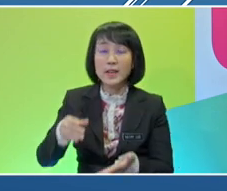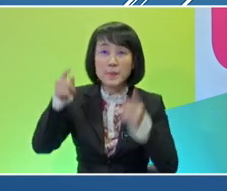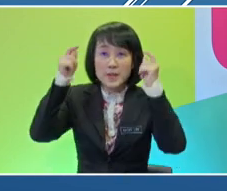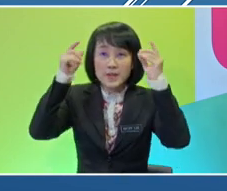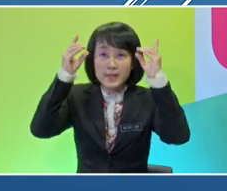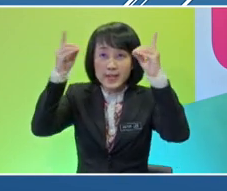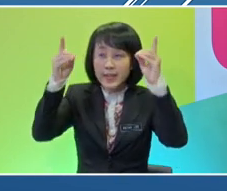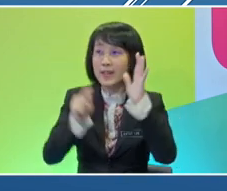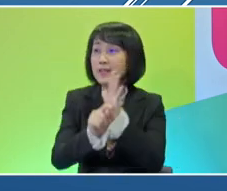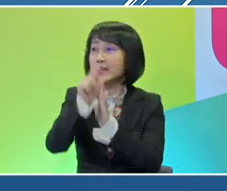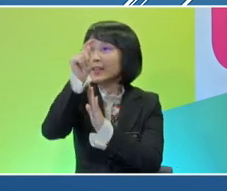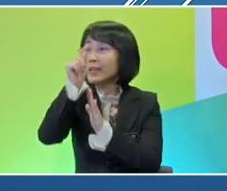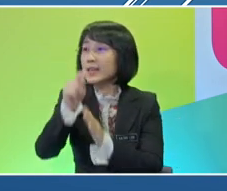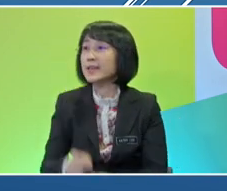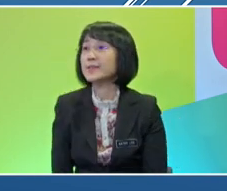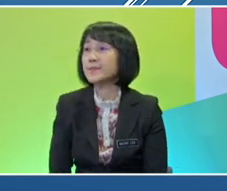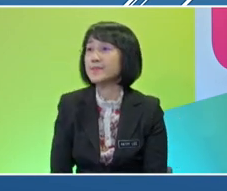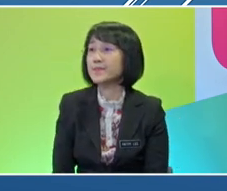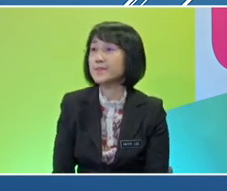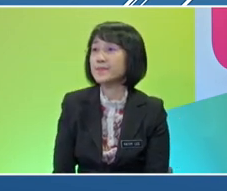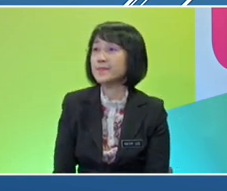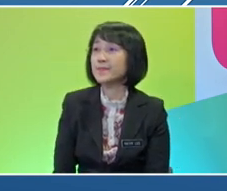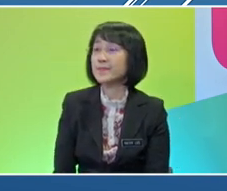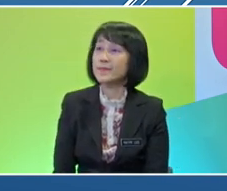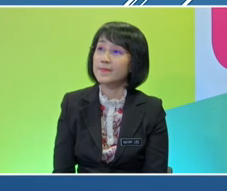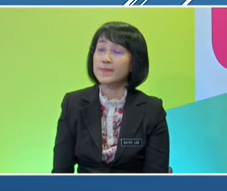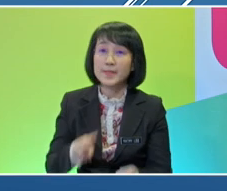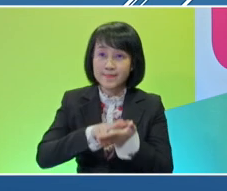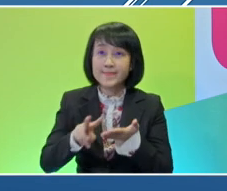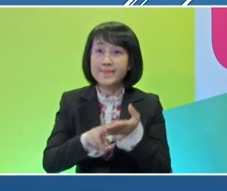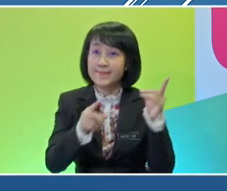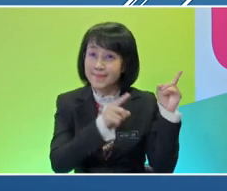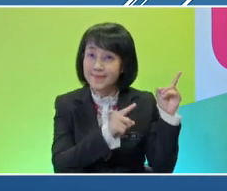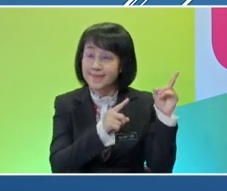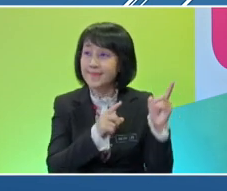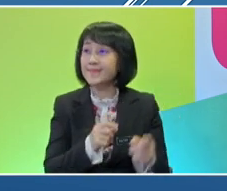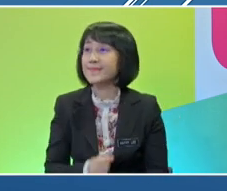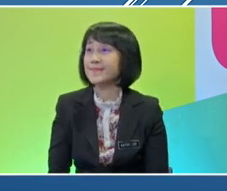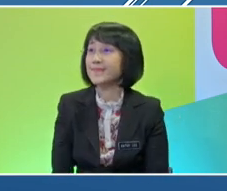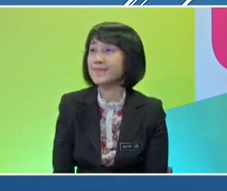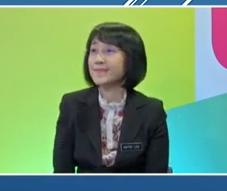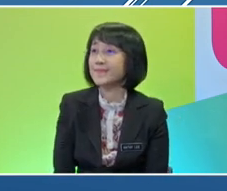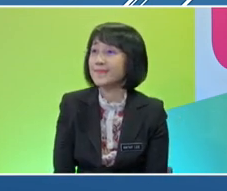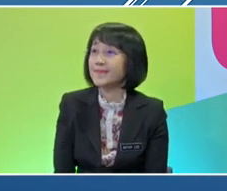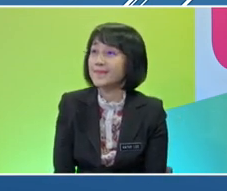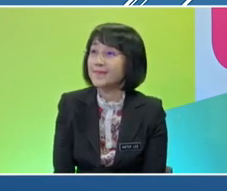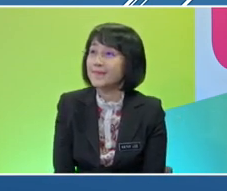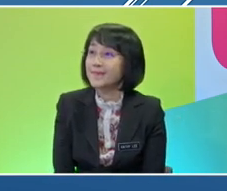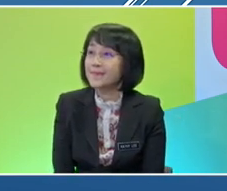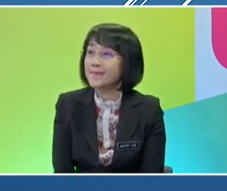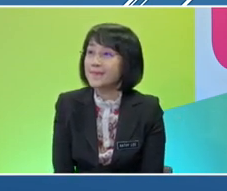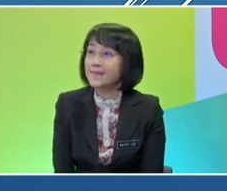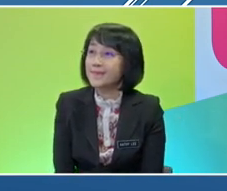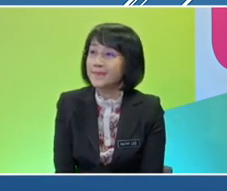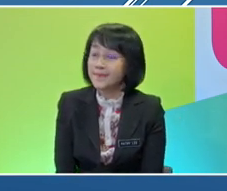dan sarjana kofusi kemudian si machian 145 86 sebelum masehi lawan China yang pertama